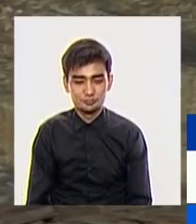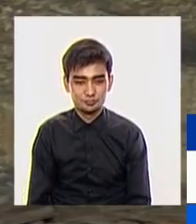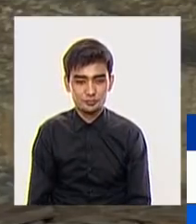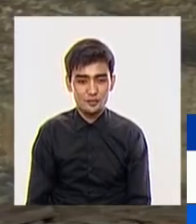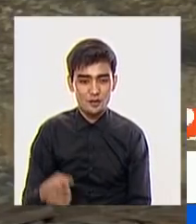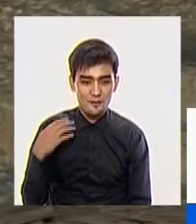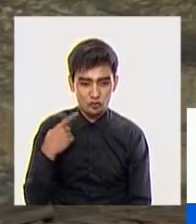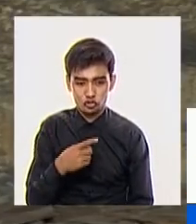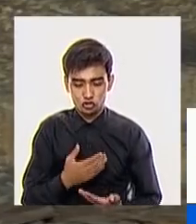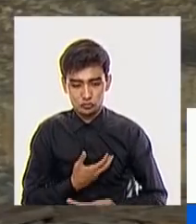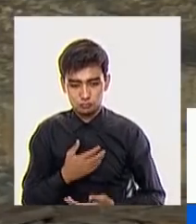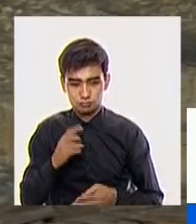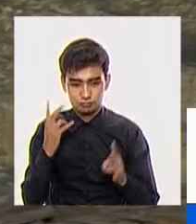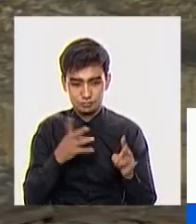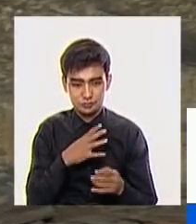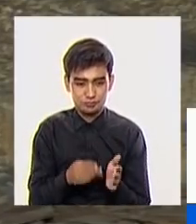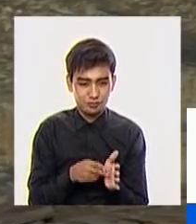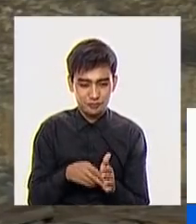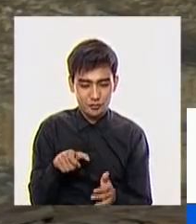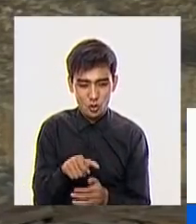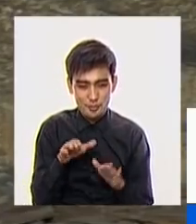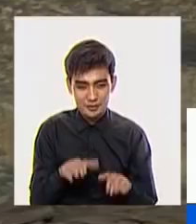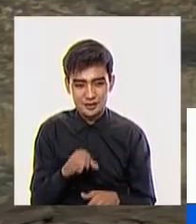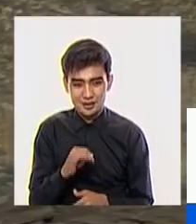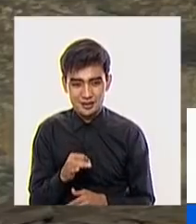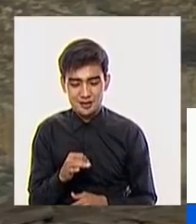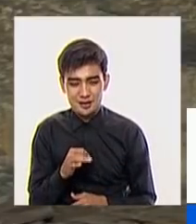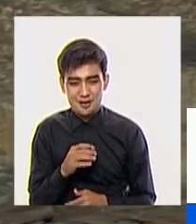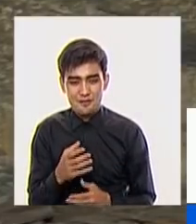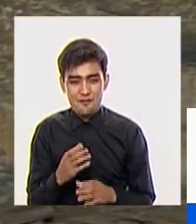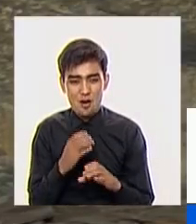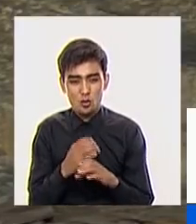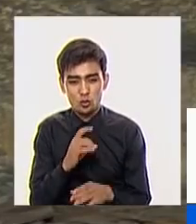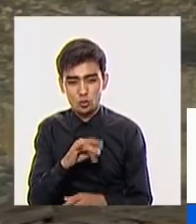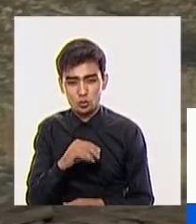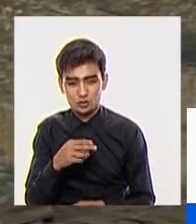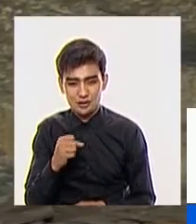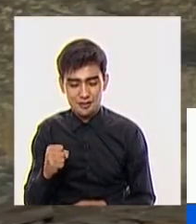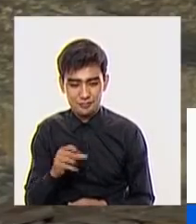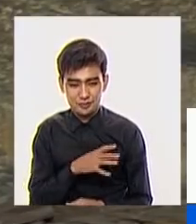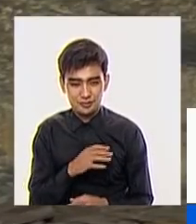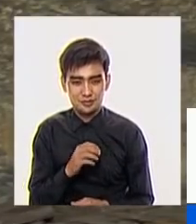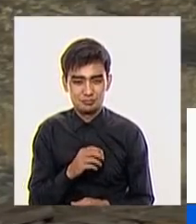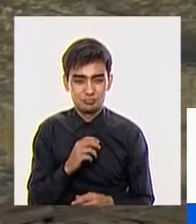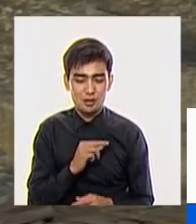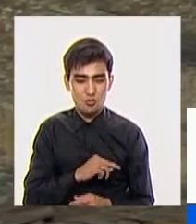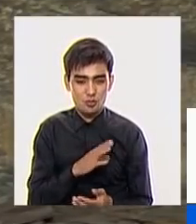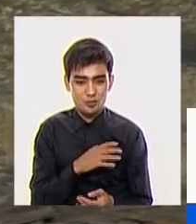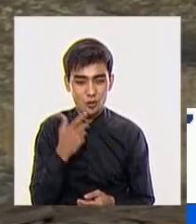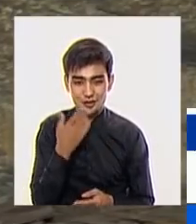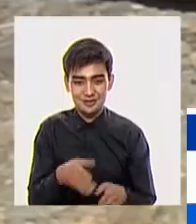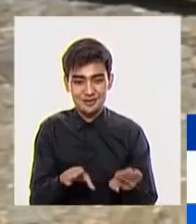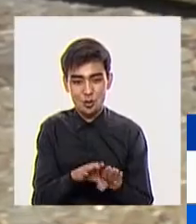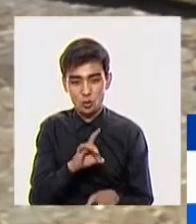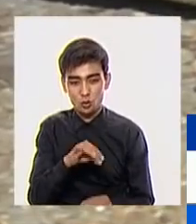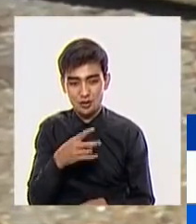Когда-то здесь кипела жизнь. По железнодорожным путям составы везли вагоны с рудой. Работал Верхнеберезовский рудник. Но с закрытием